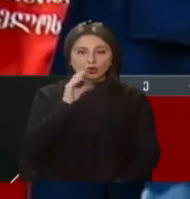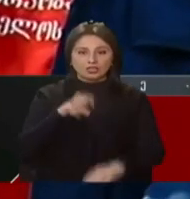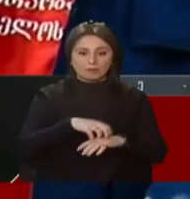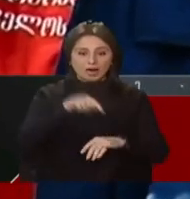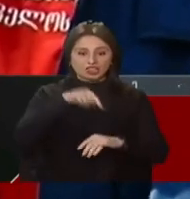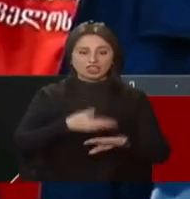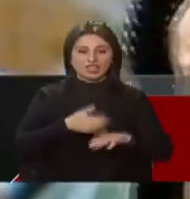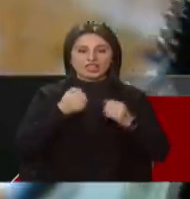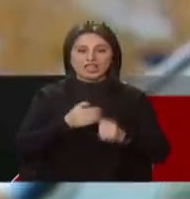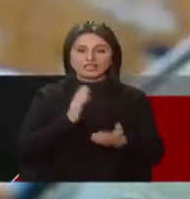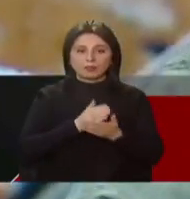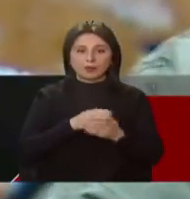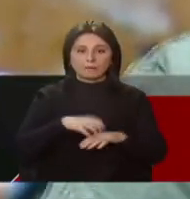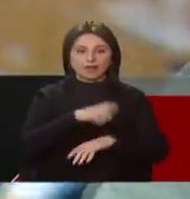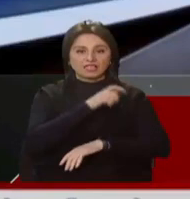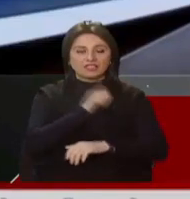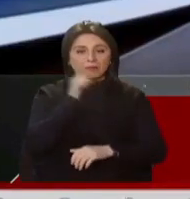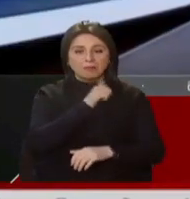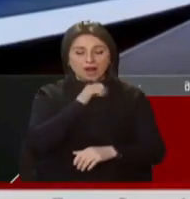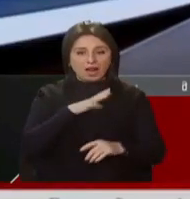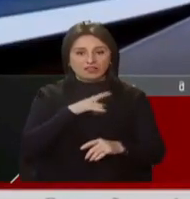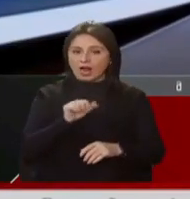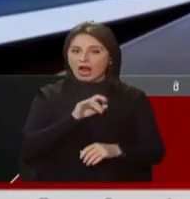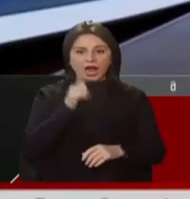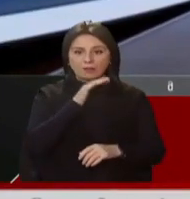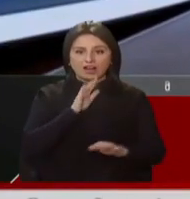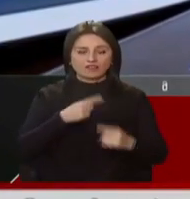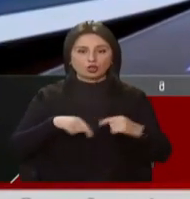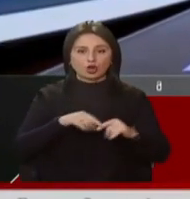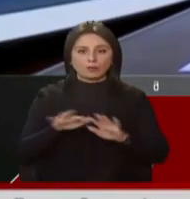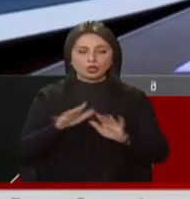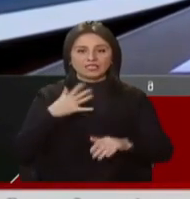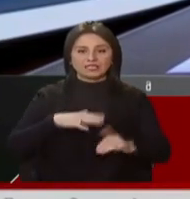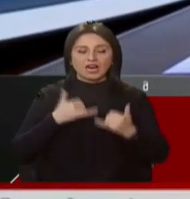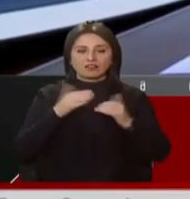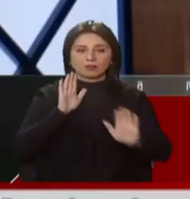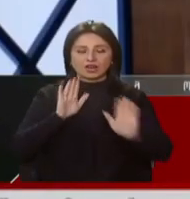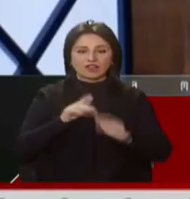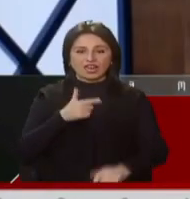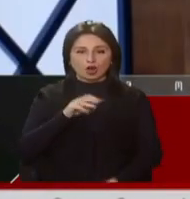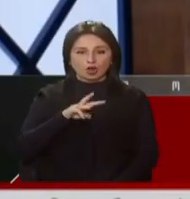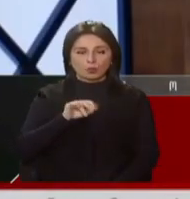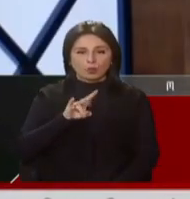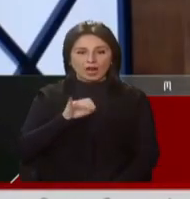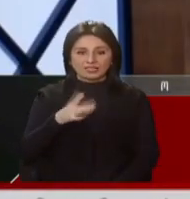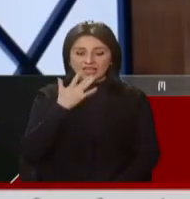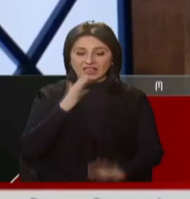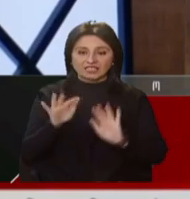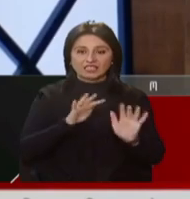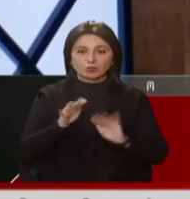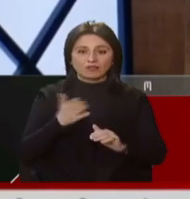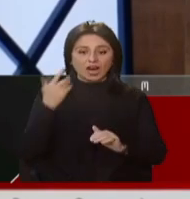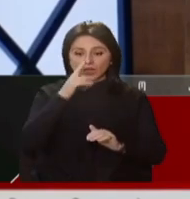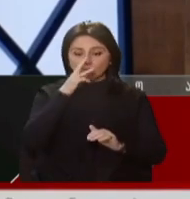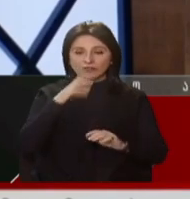შიგნით დაძაბულობის არსებობას პარტიის წევრები მალავდნენ, ამას არ მალავდა ორგანიზაცია მოძრაობა საქართველოსთვის ხელმძღვანელი გიორგი მუმლაძე. მას ნაციონალური მოძრაობა